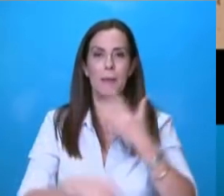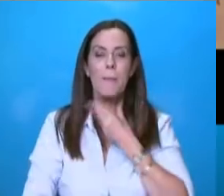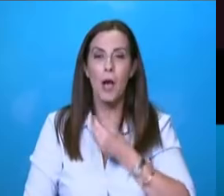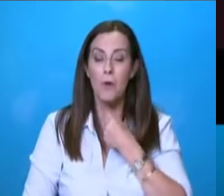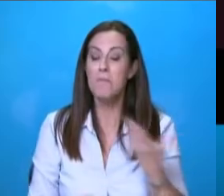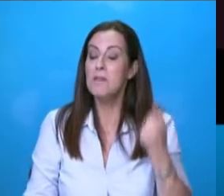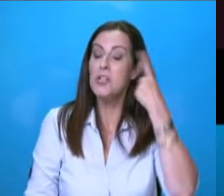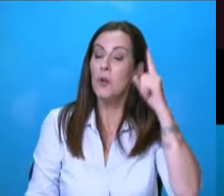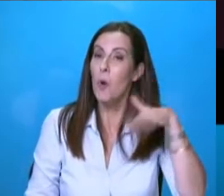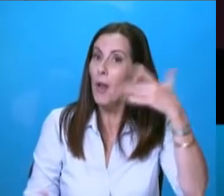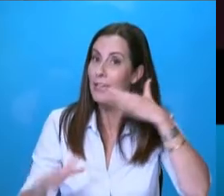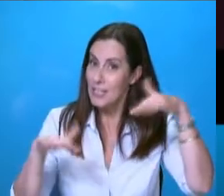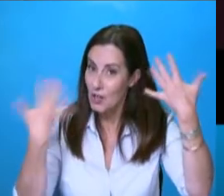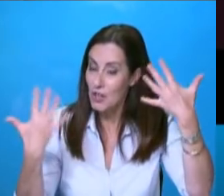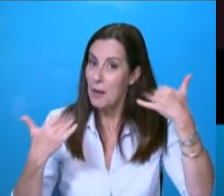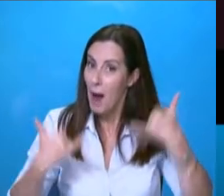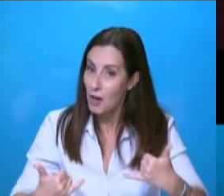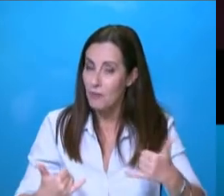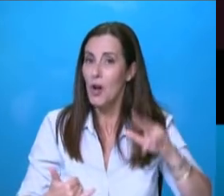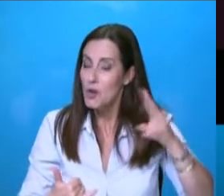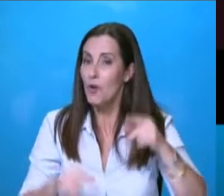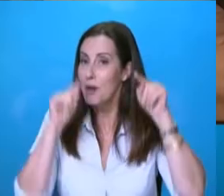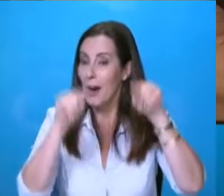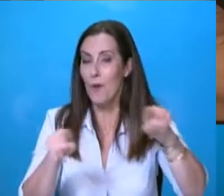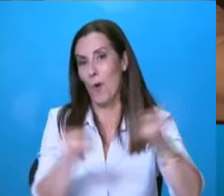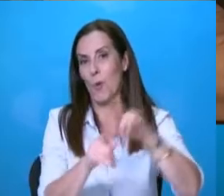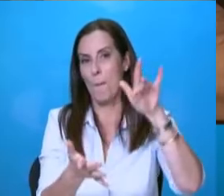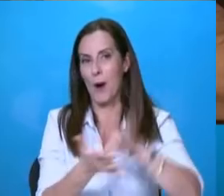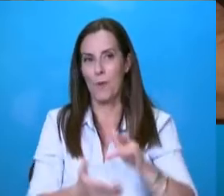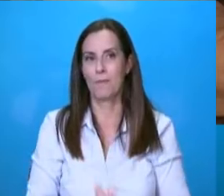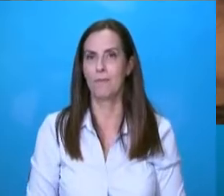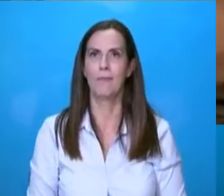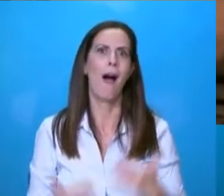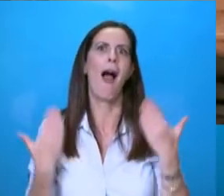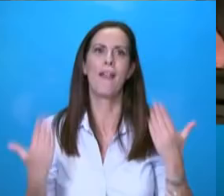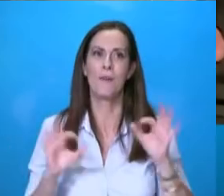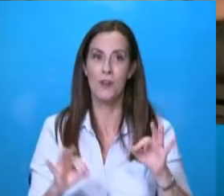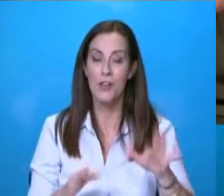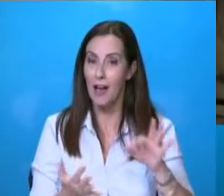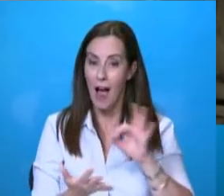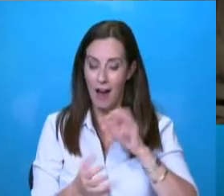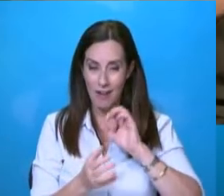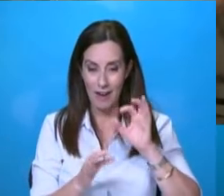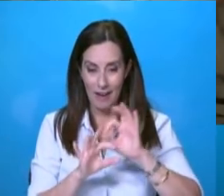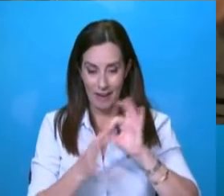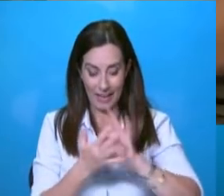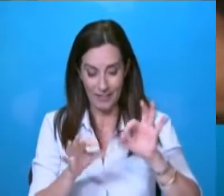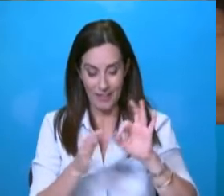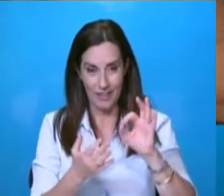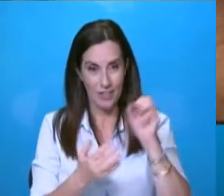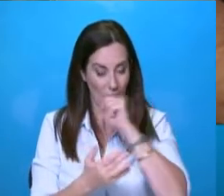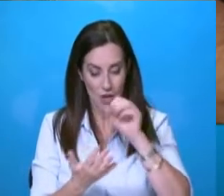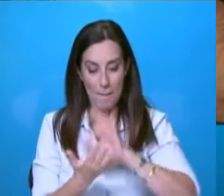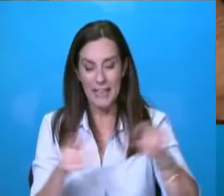יודע, אולי בעוד 10 שנים מהיום, הם שוב יגיעו לאותו מעמד. ממש, גם כשמכתב לאחי יצא, לא ידענו שהוא פשוט